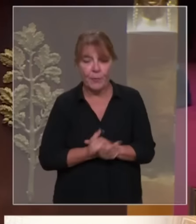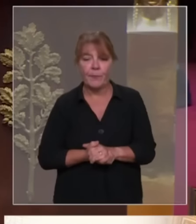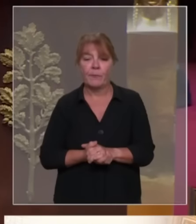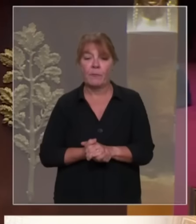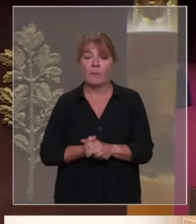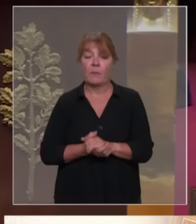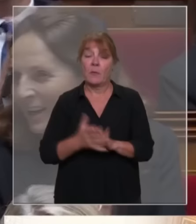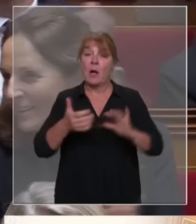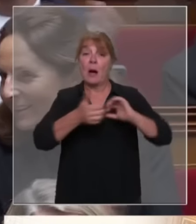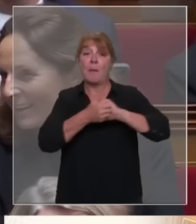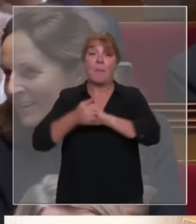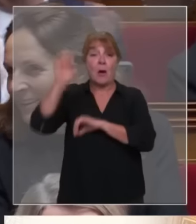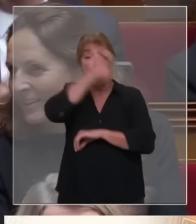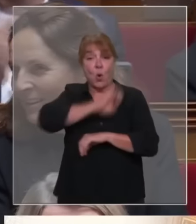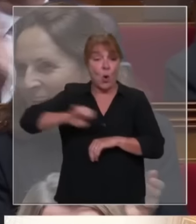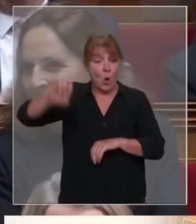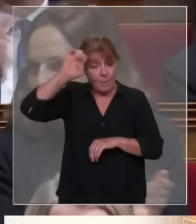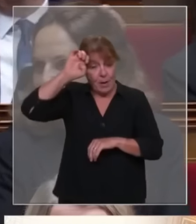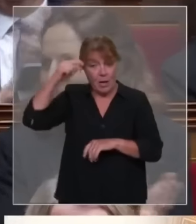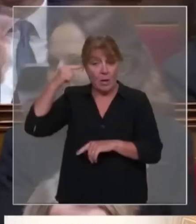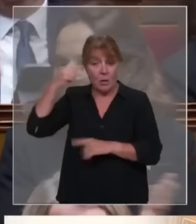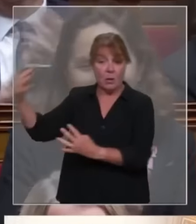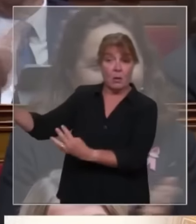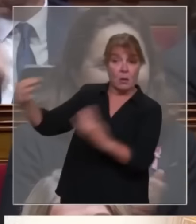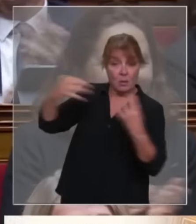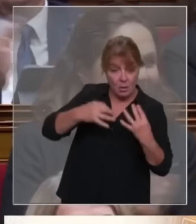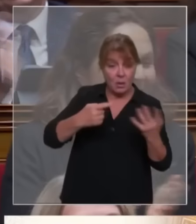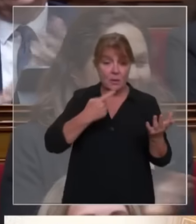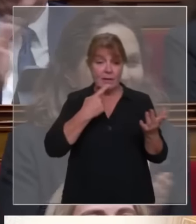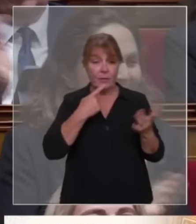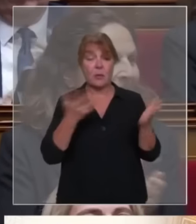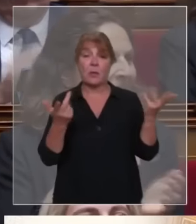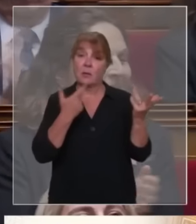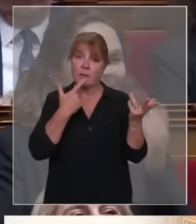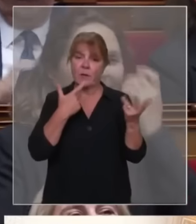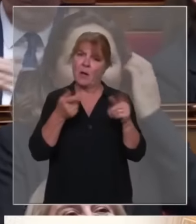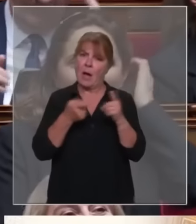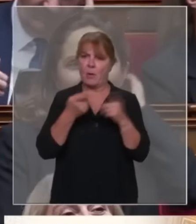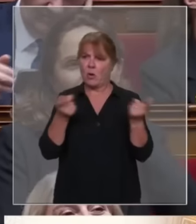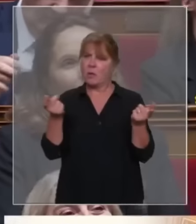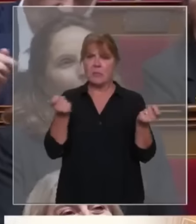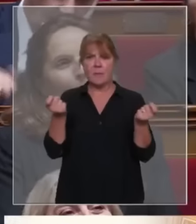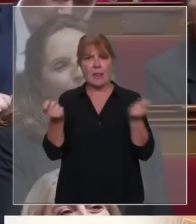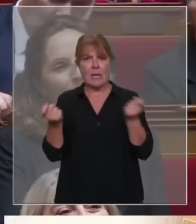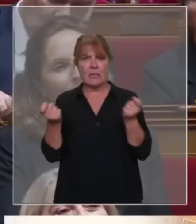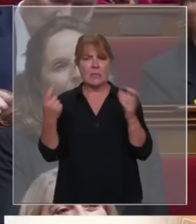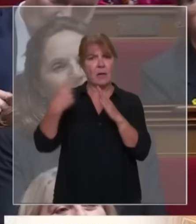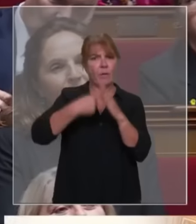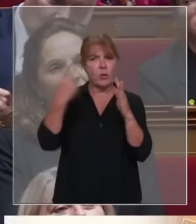Ce pacte européen sur la migration et l'asile prévoit de maîtriser les flux en opérant